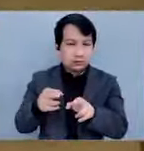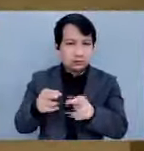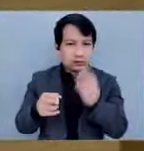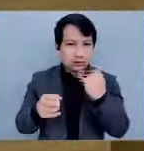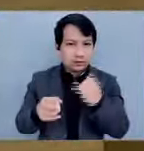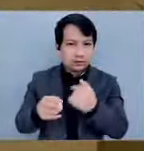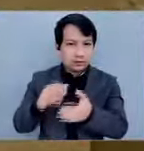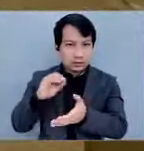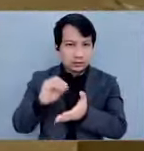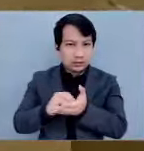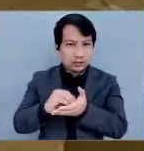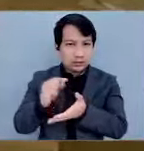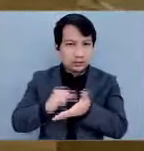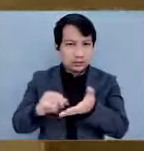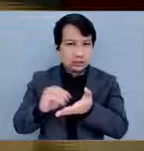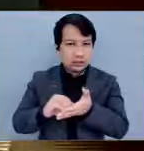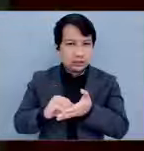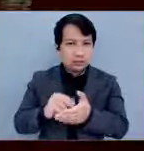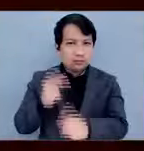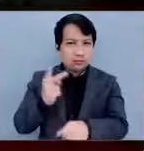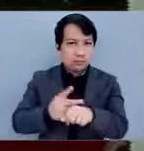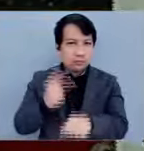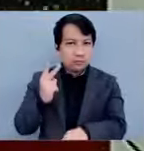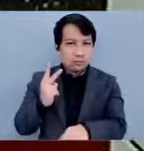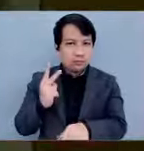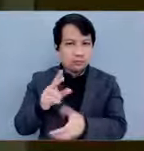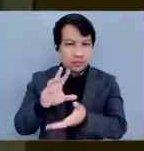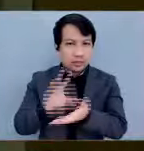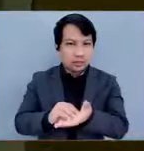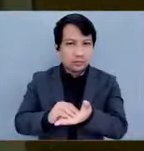nare-record at baka may duplicate na rin na nasa sirkulasyon.